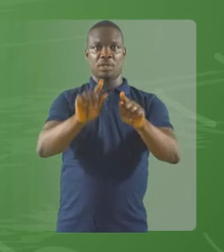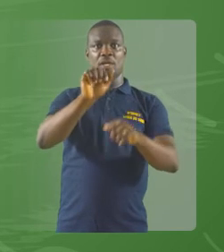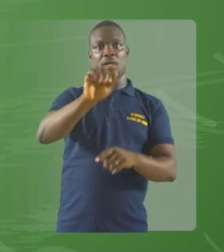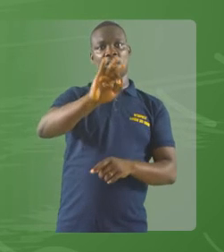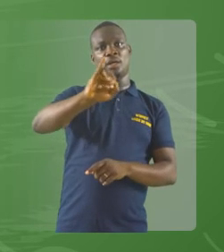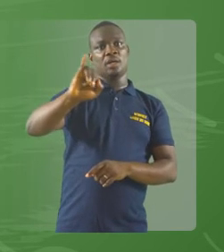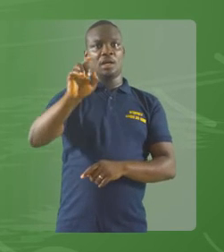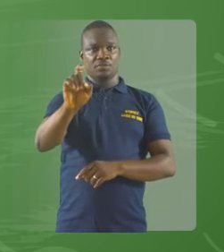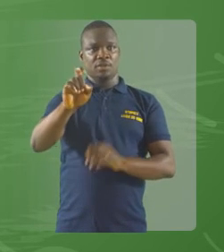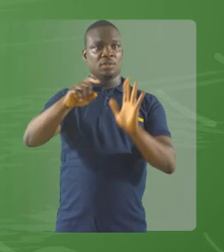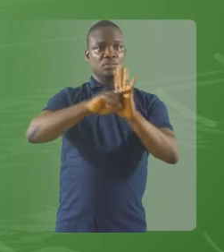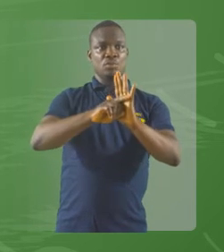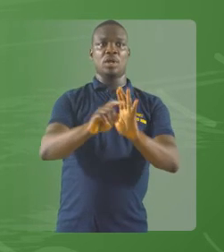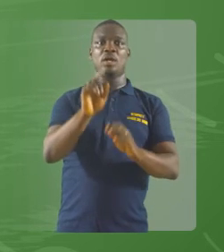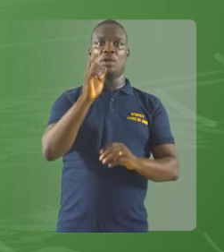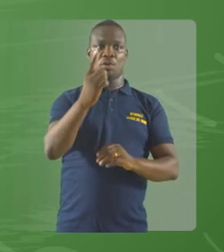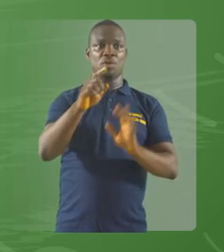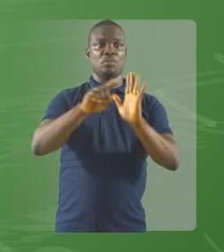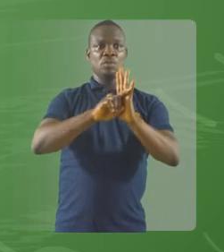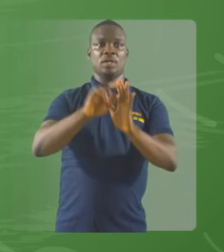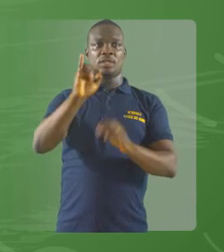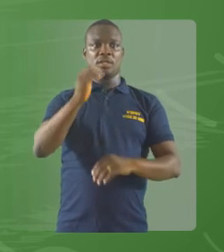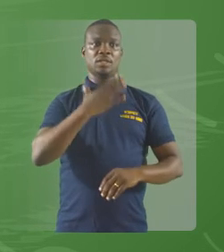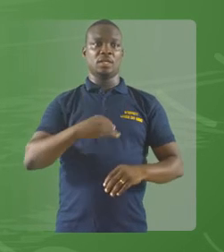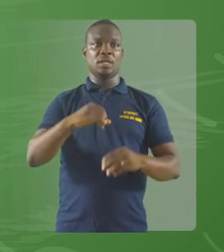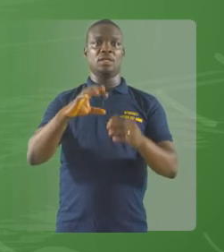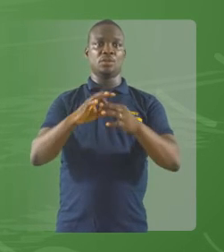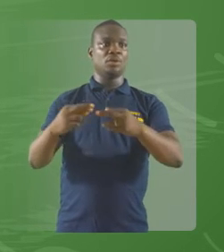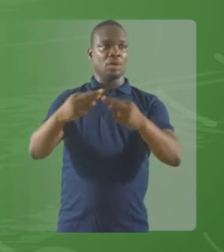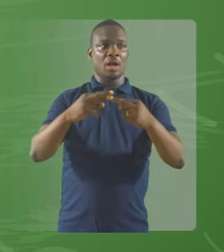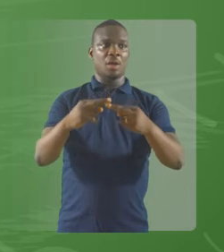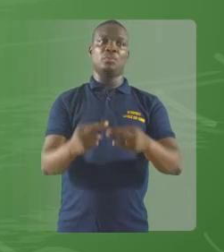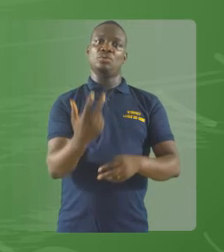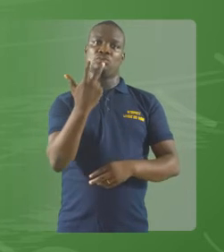d'affix moins 1 moins I et de rapport 3.